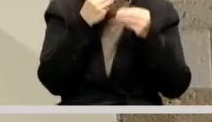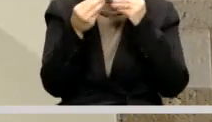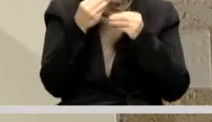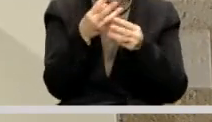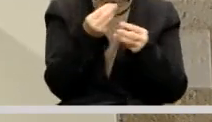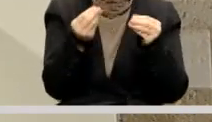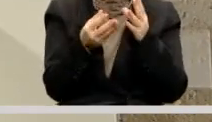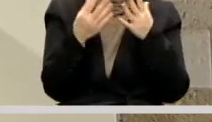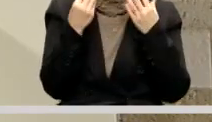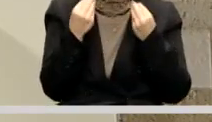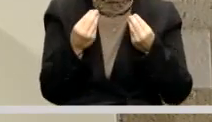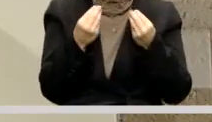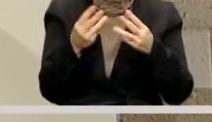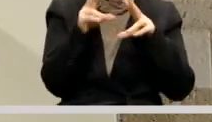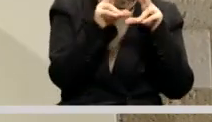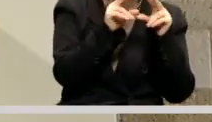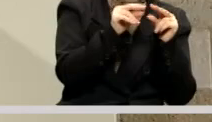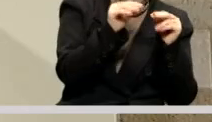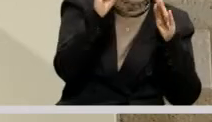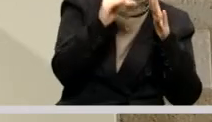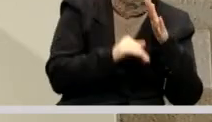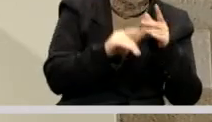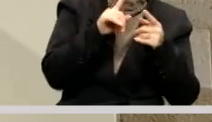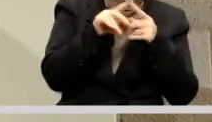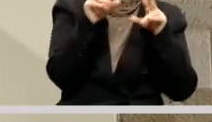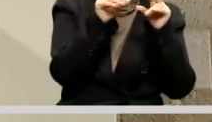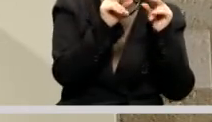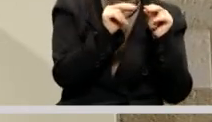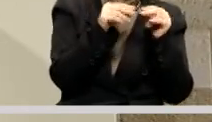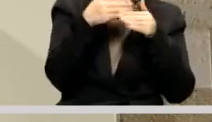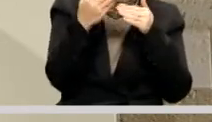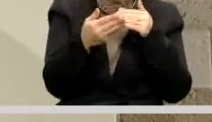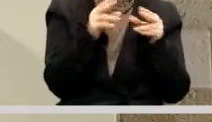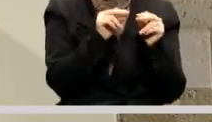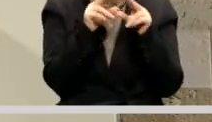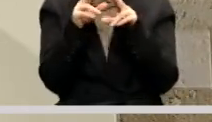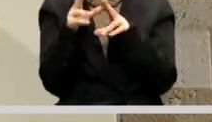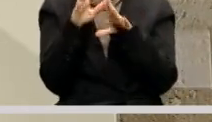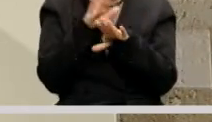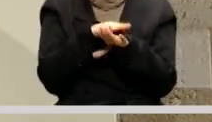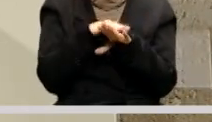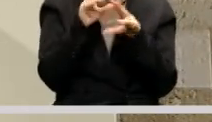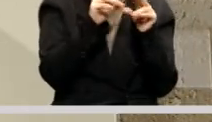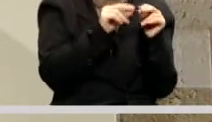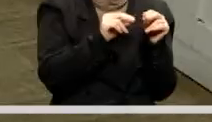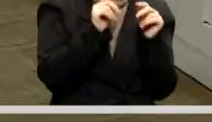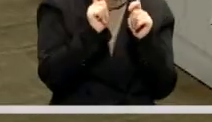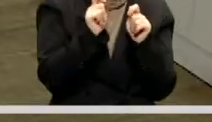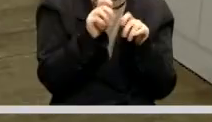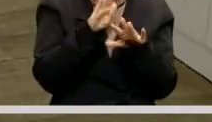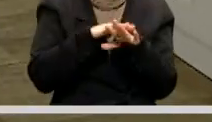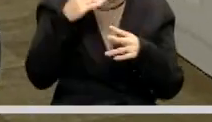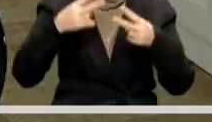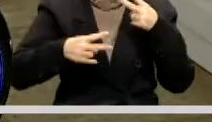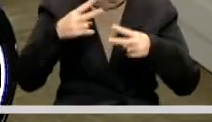süreyi azaltarak uyku aralarında uyanmalara sebep olabiliyor. Veya işte uykuya geçişi zorlaştırıyor. Bazıları yatağa